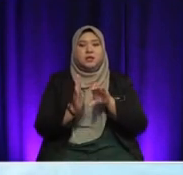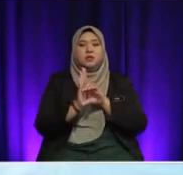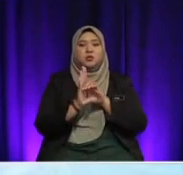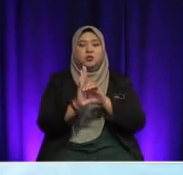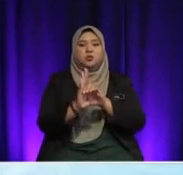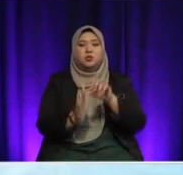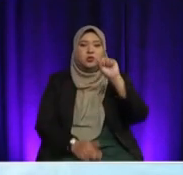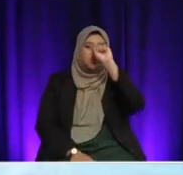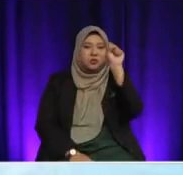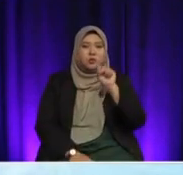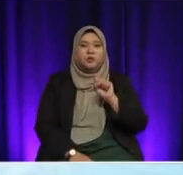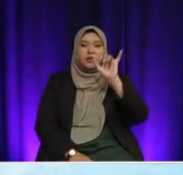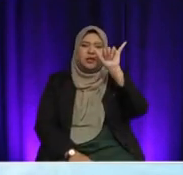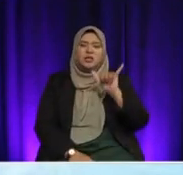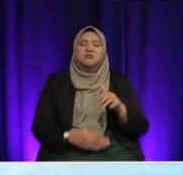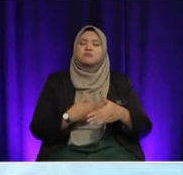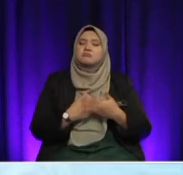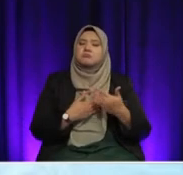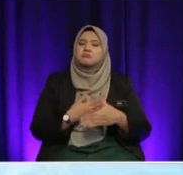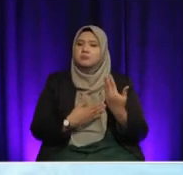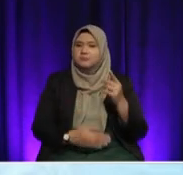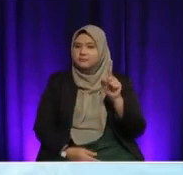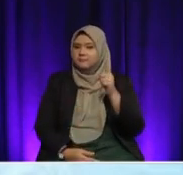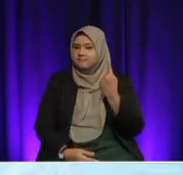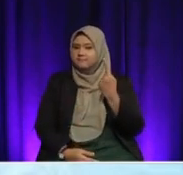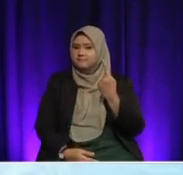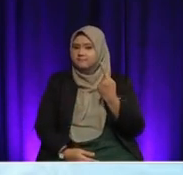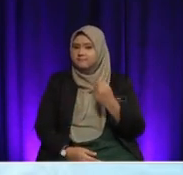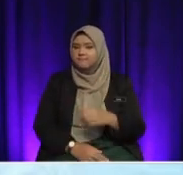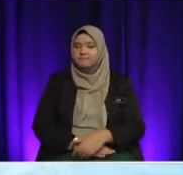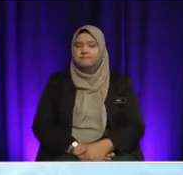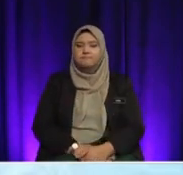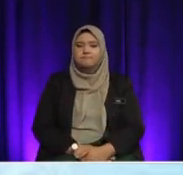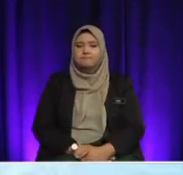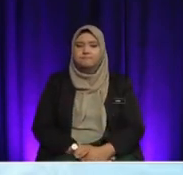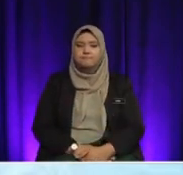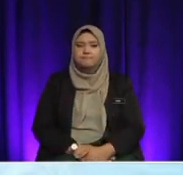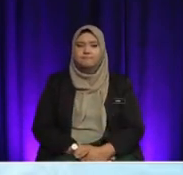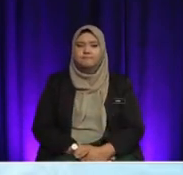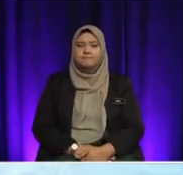minta tadi 10 kilo. 10 kilogram. Soalan senang je sebenarnya. Tapi dia